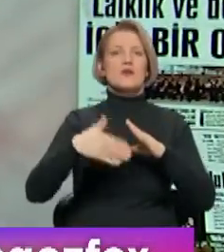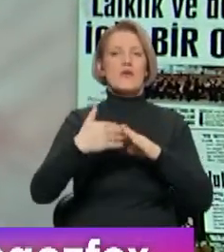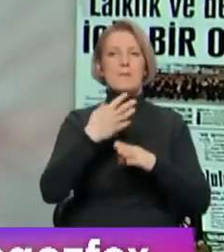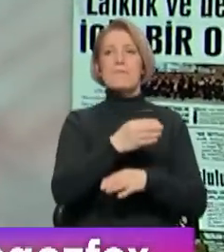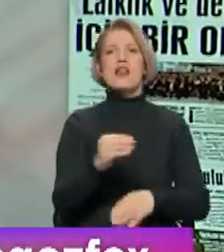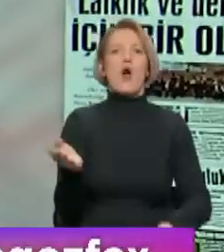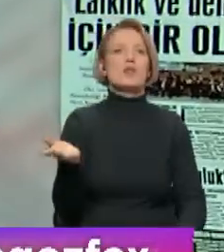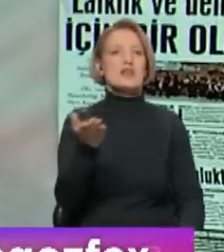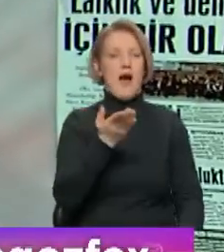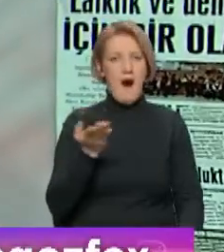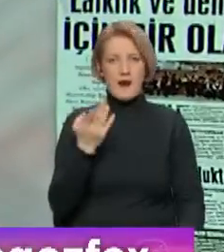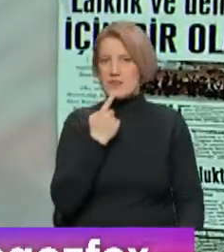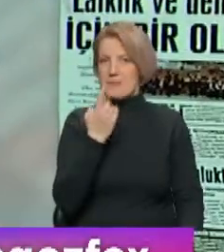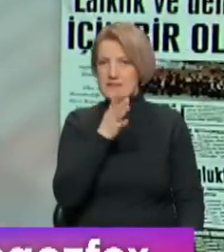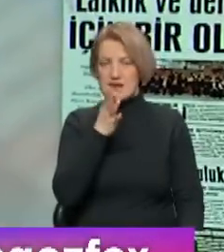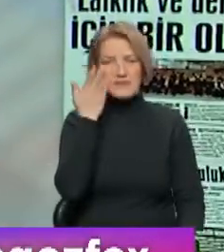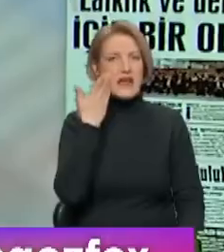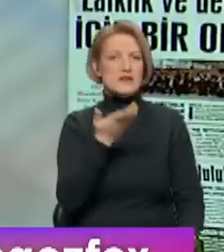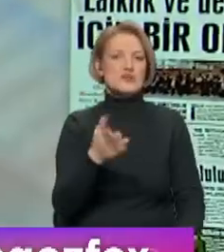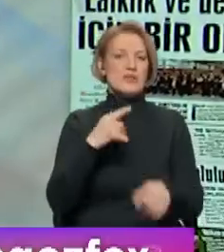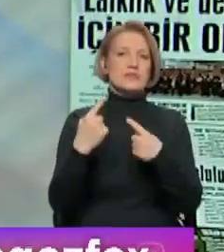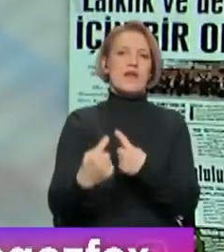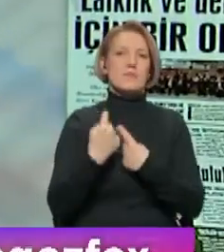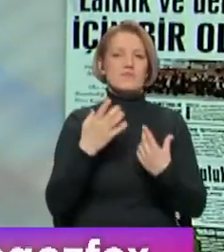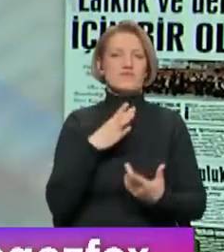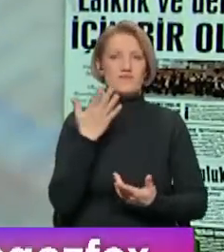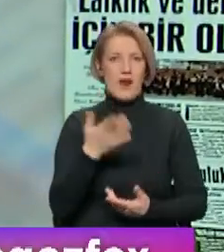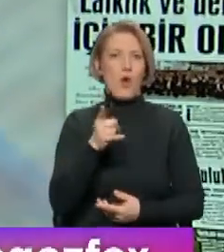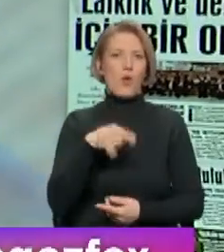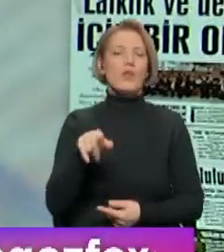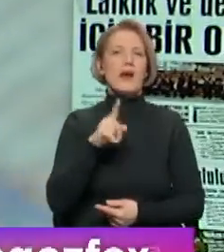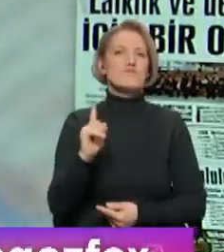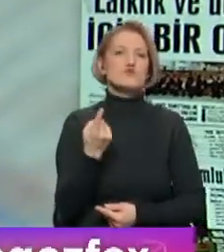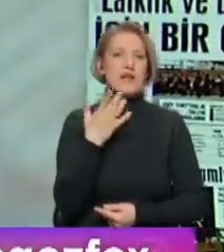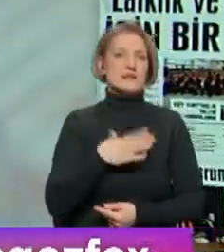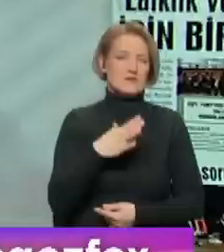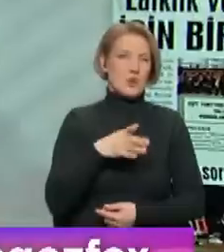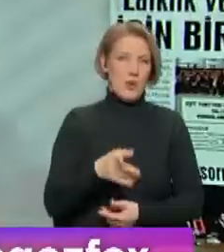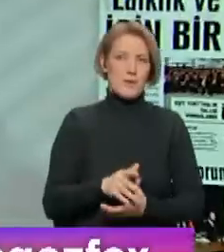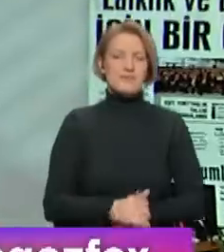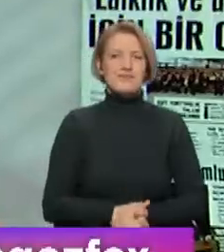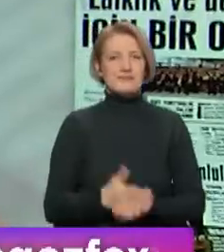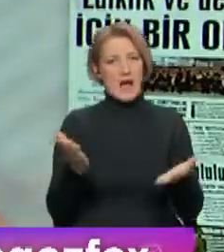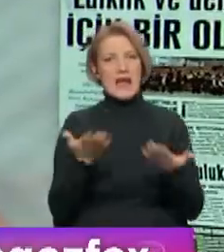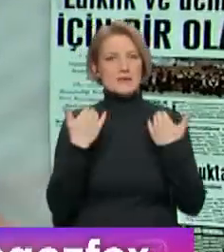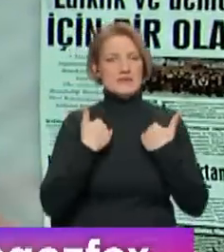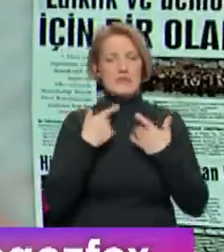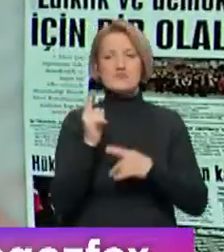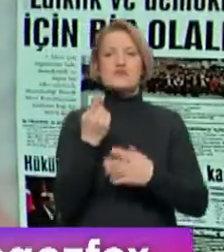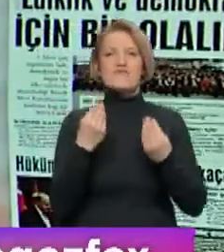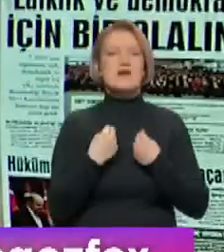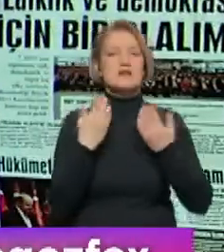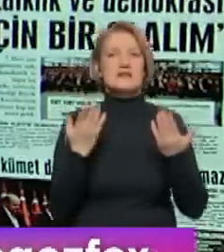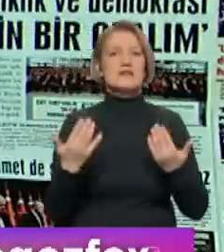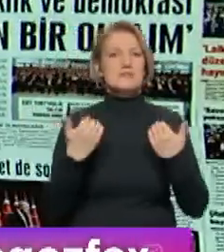Milyonlar diyebileceğimiz izleyici takipçimiz var ve onlar da müjdeyi ise bu da Müjde Hadi bize de bir müjde verilsin Artık